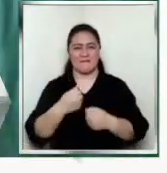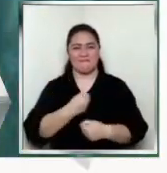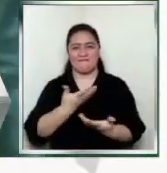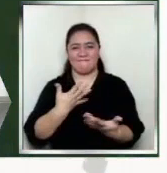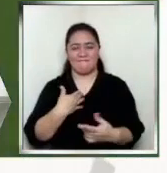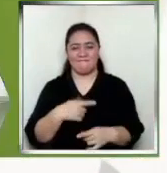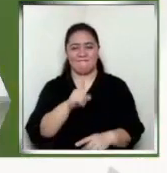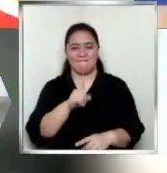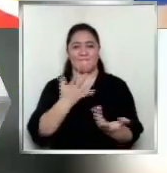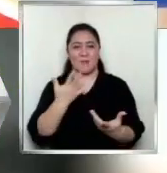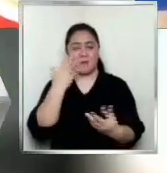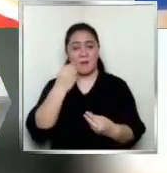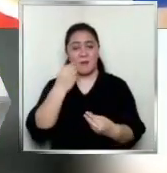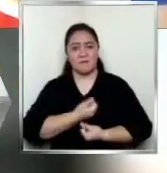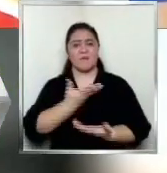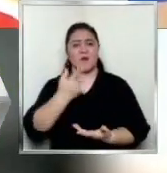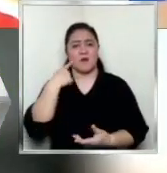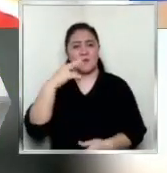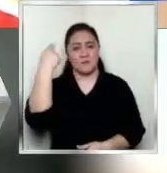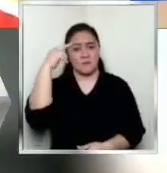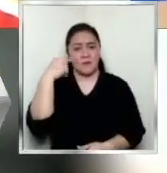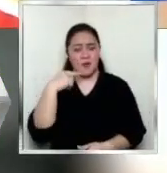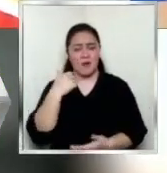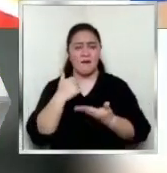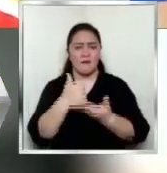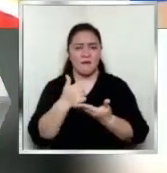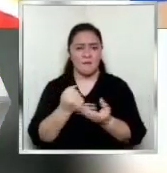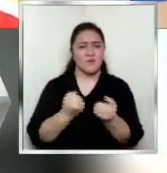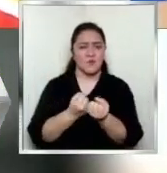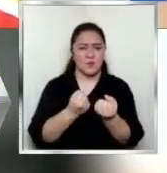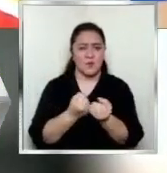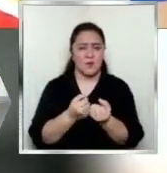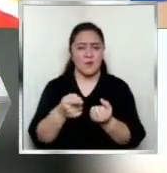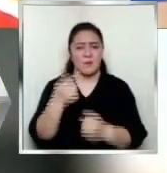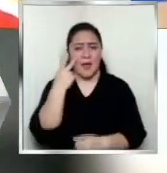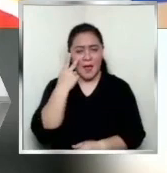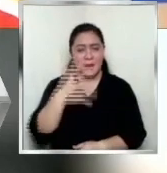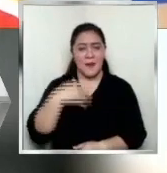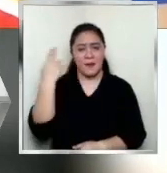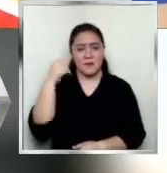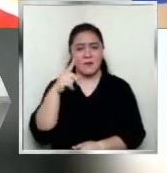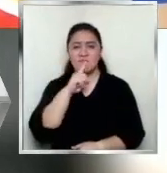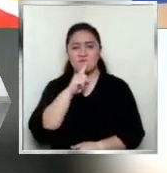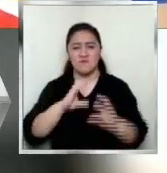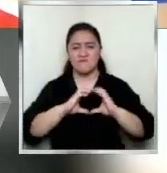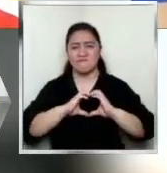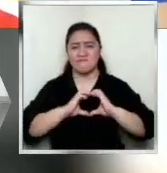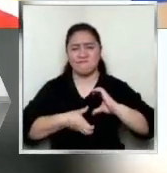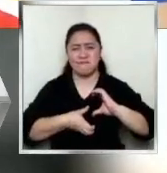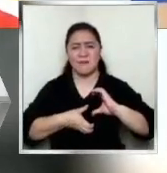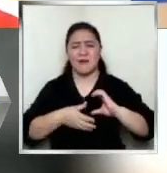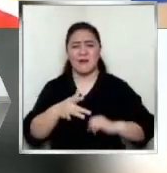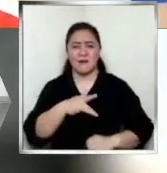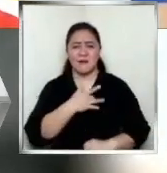sa kanyang pamangkin. Every time I see Axel, every time I see Alas, it breaks my heart. Alam mo yun, naiiyak ka ngayon, naiisip ko, naiiyak